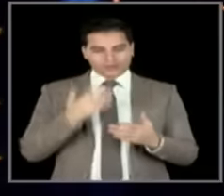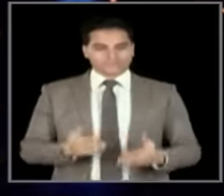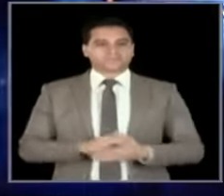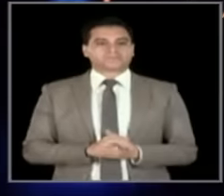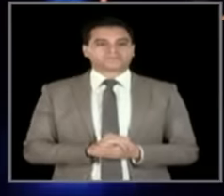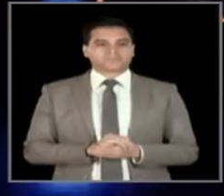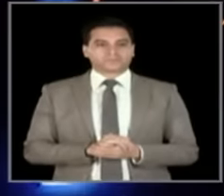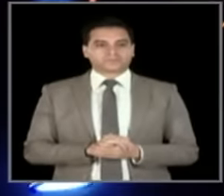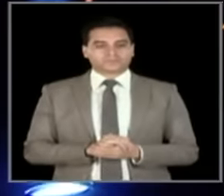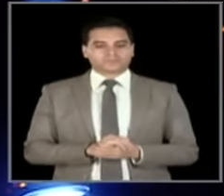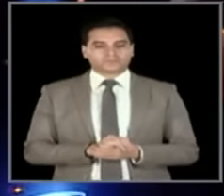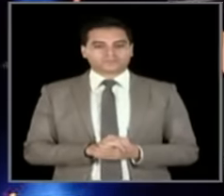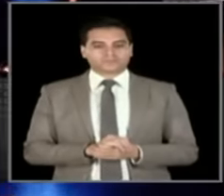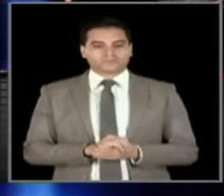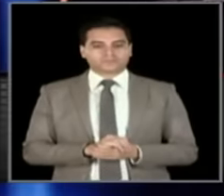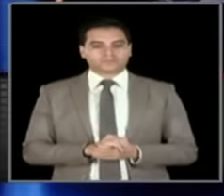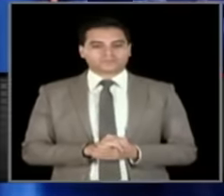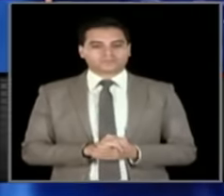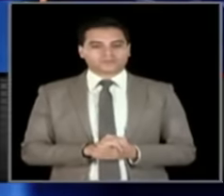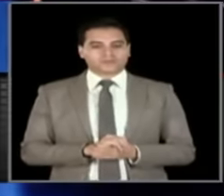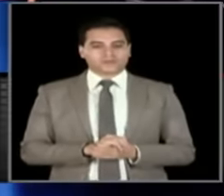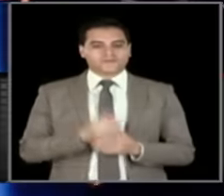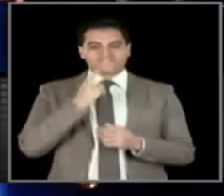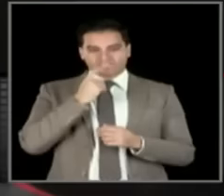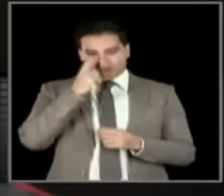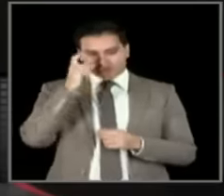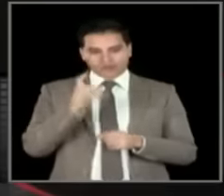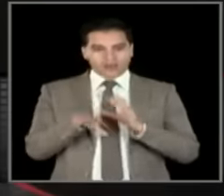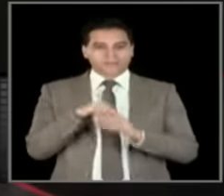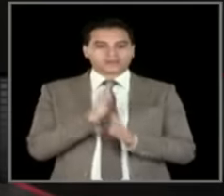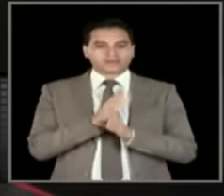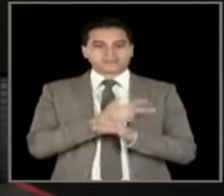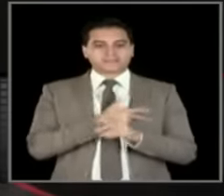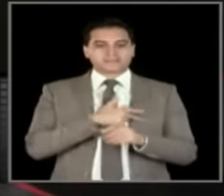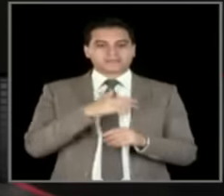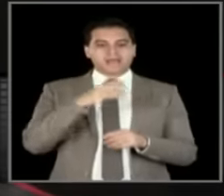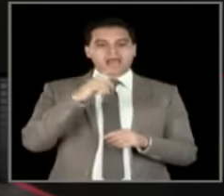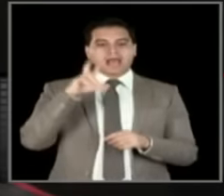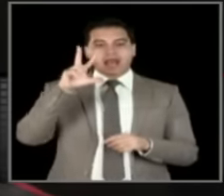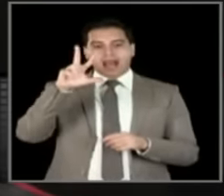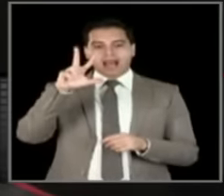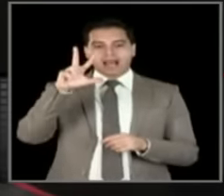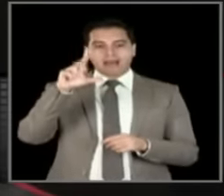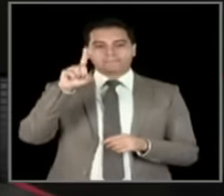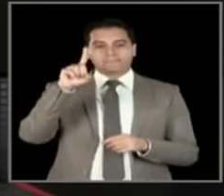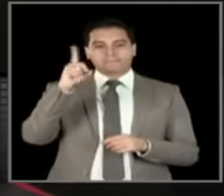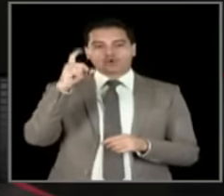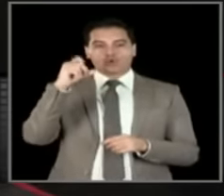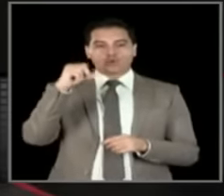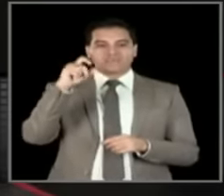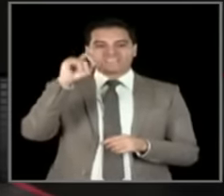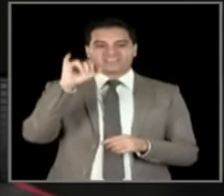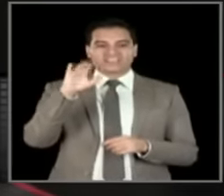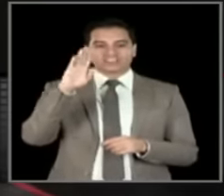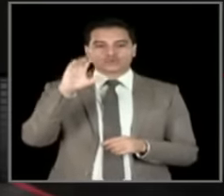هو: الفنان قام بدور البروفيسور